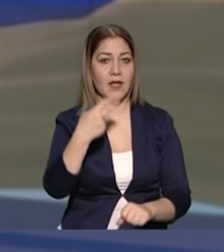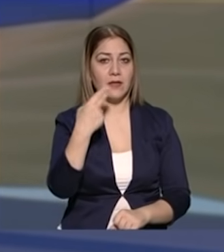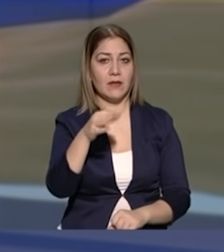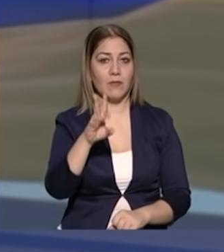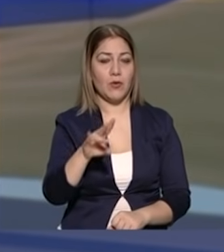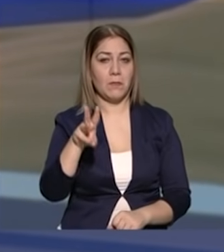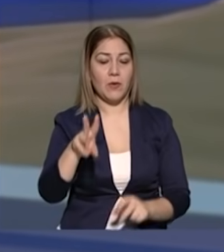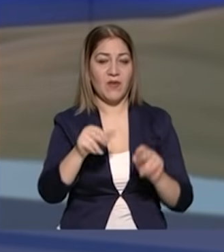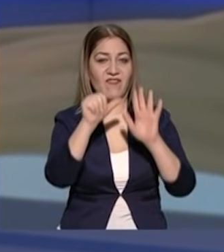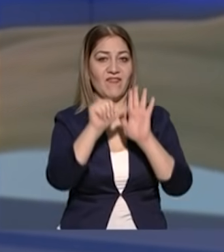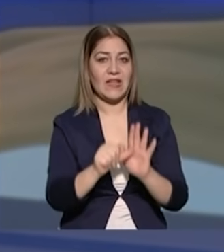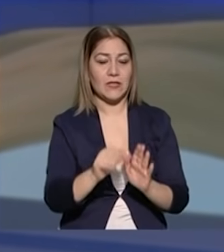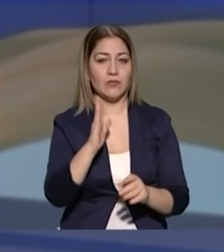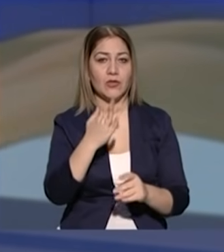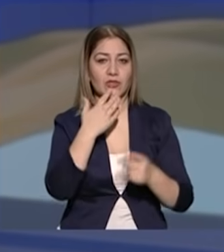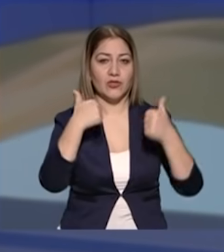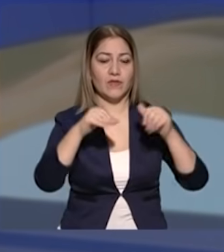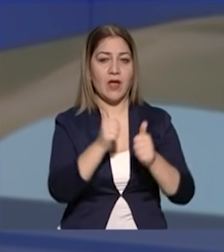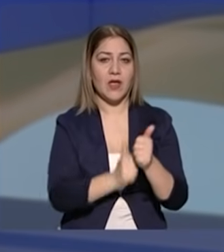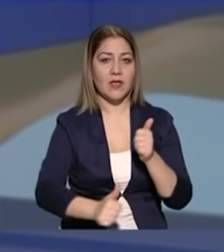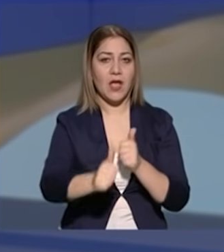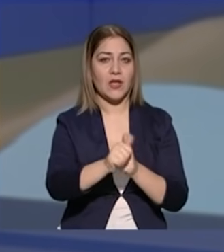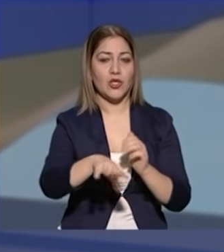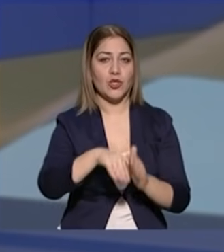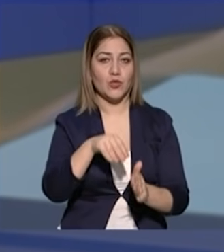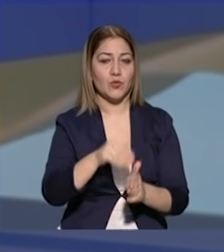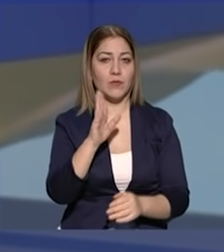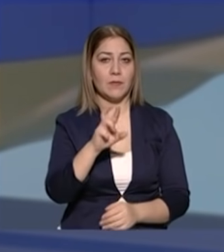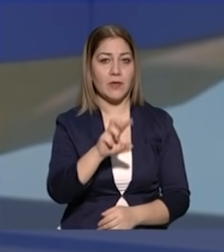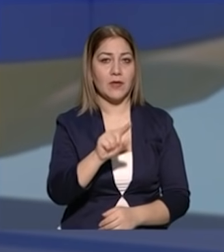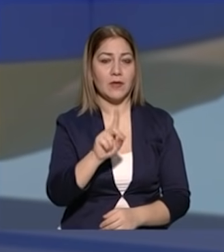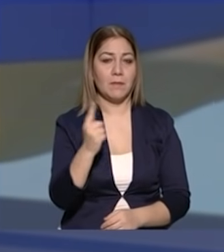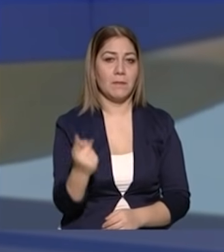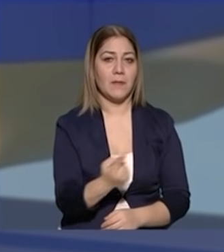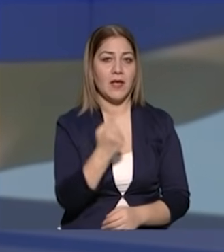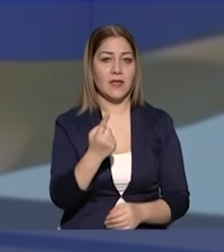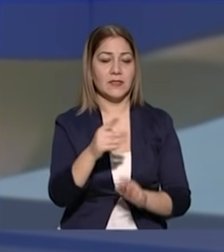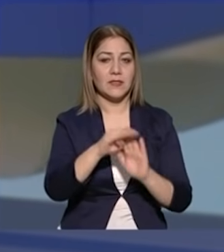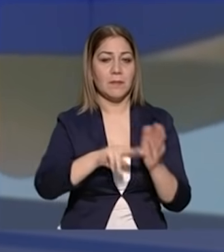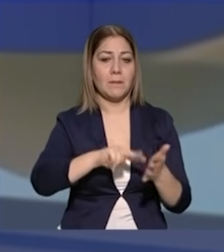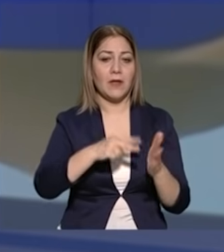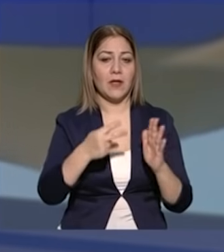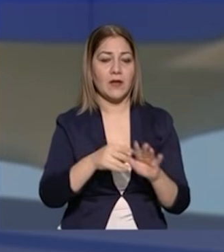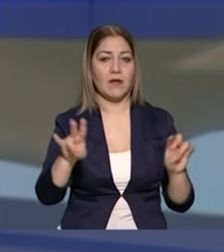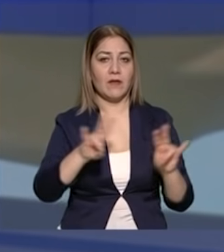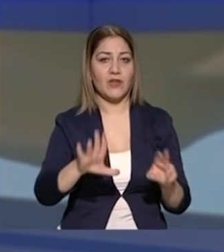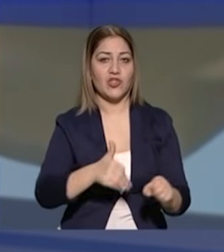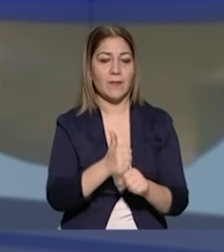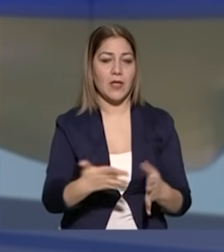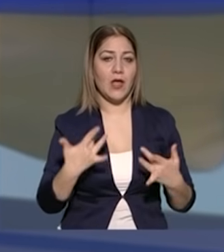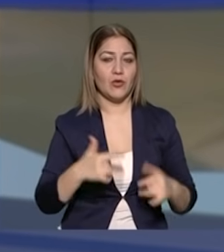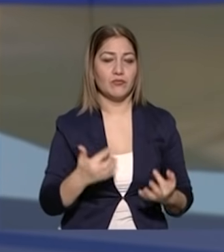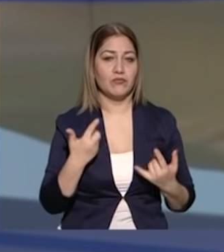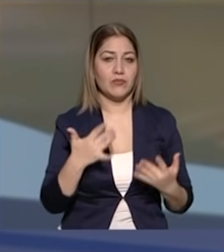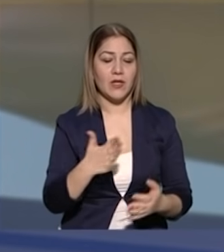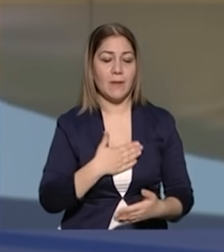ժամանակը 6 ամսում կլինի խորհրդարանական արտահերթ ընտրություն։ Բարգավաճ Հայաստանի միակ քաղաքական օրակարգը Նիկոլ Փաշինյանի հրաժարականն է։ Իմ